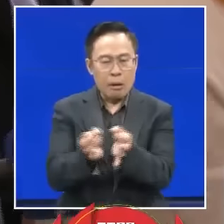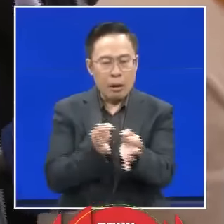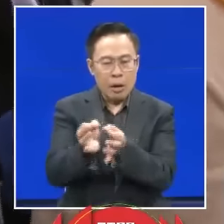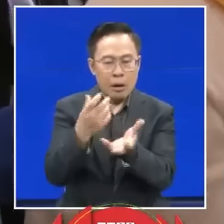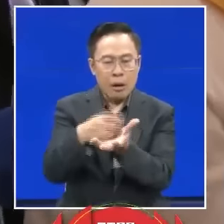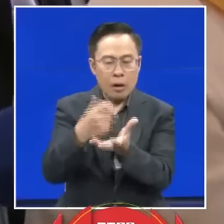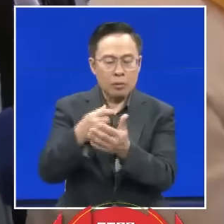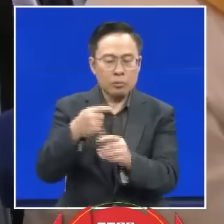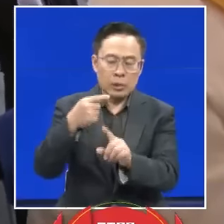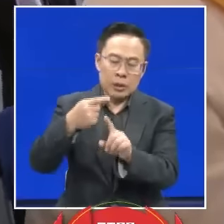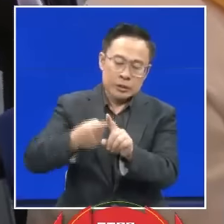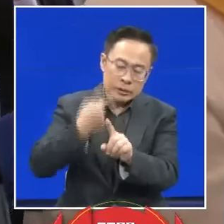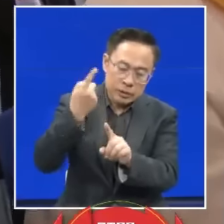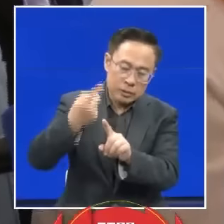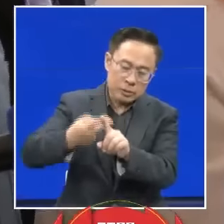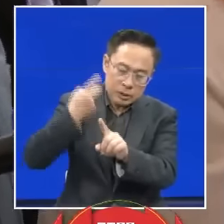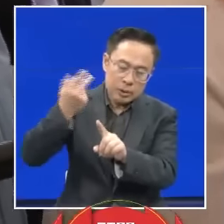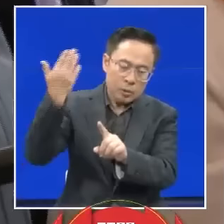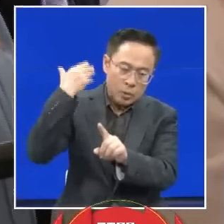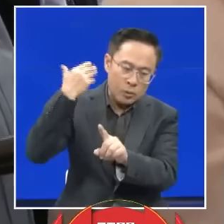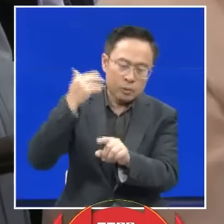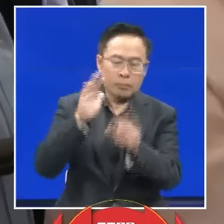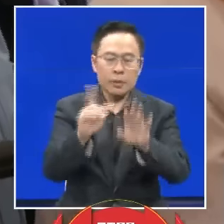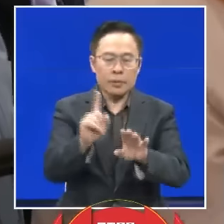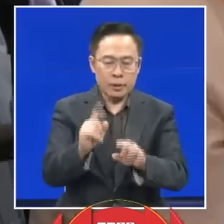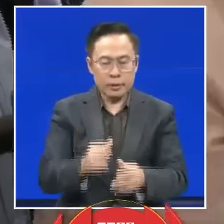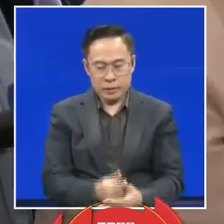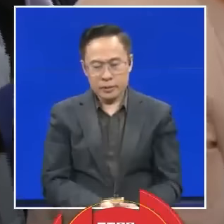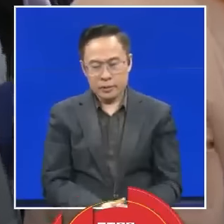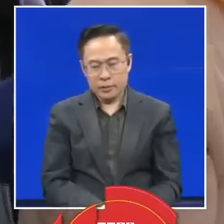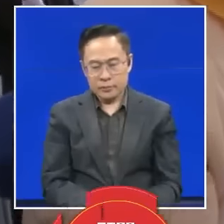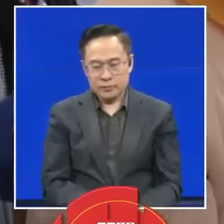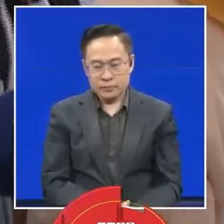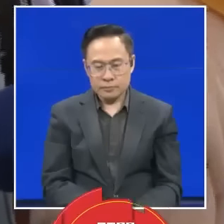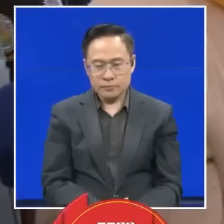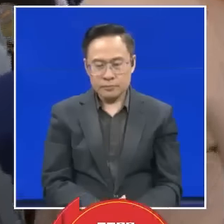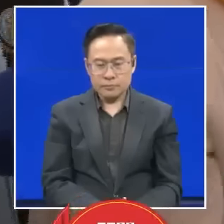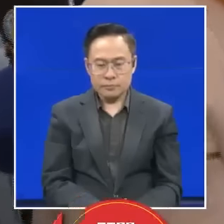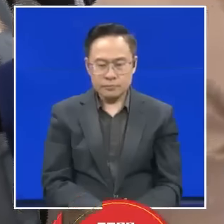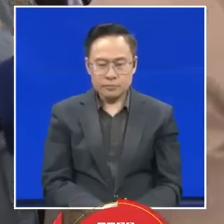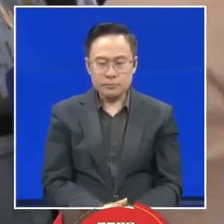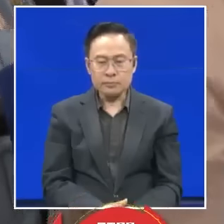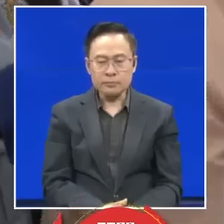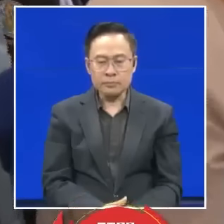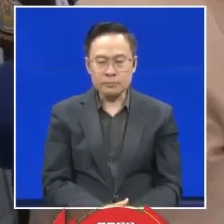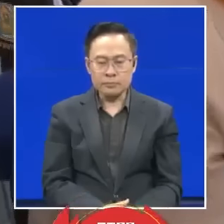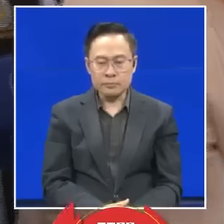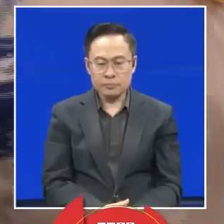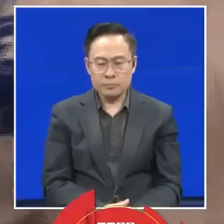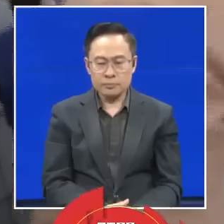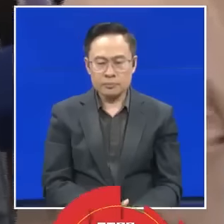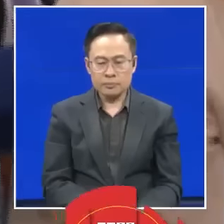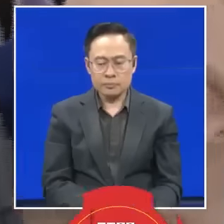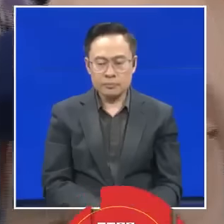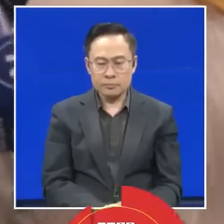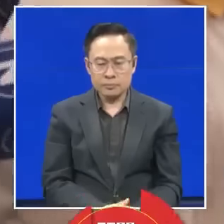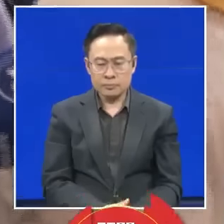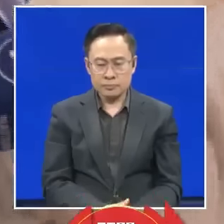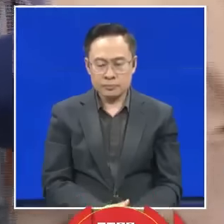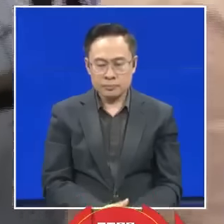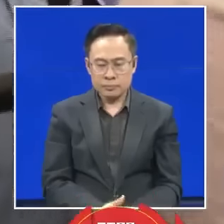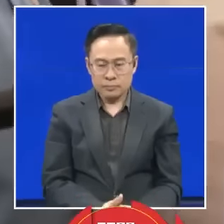ครับแล้วก็หลังจากที่เอาโคลนแล้วมันจะพื้นออกหมดแล้วแล้วก็เติมน้ำเข้าไปเ